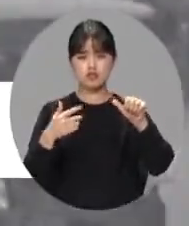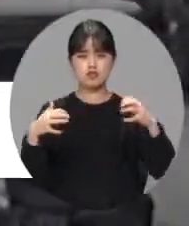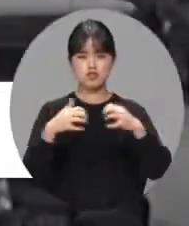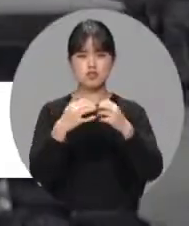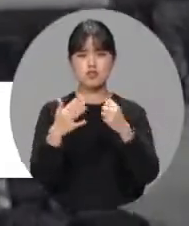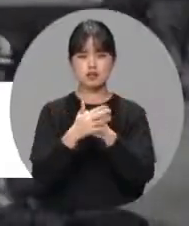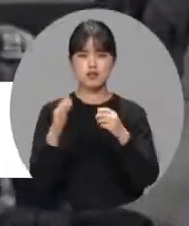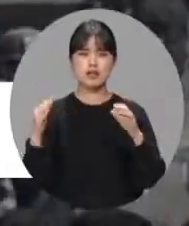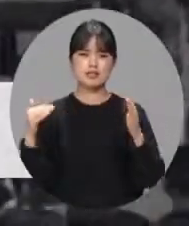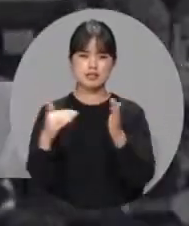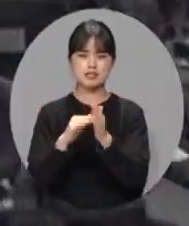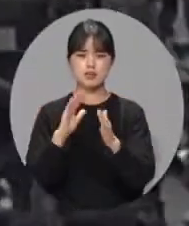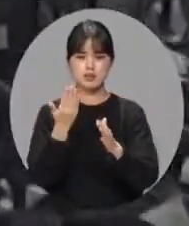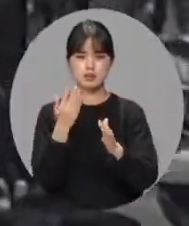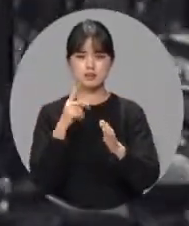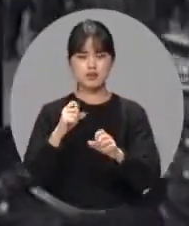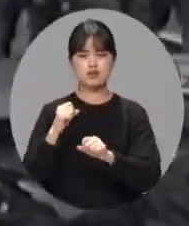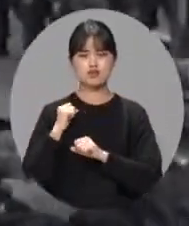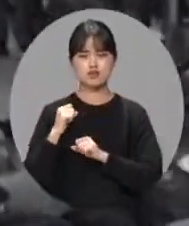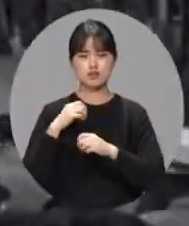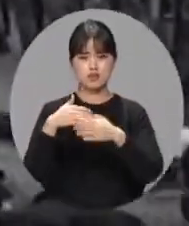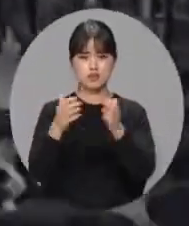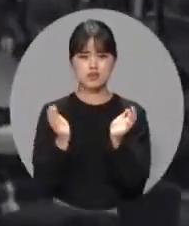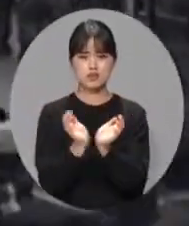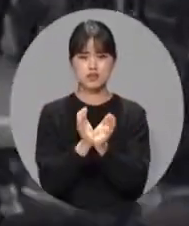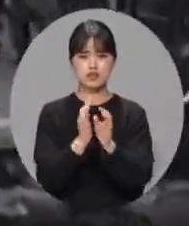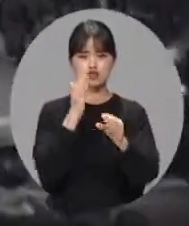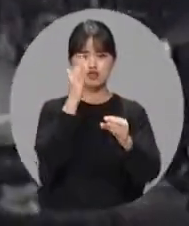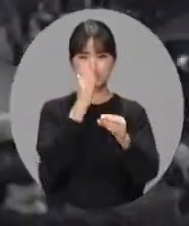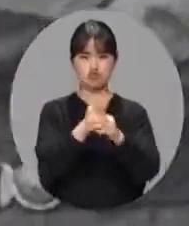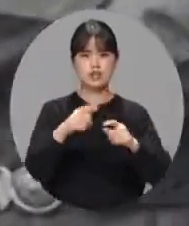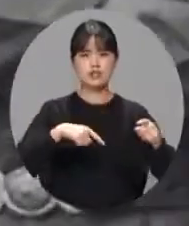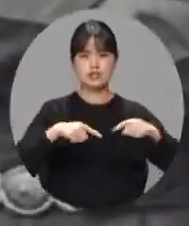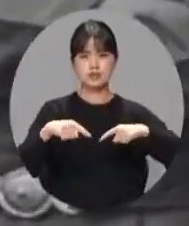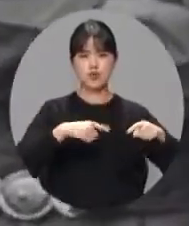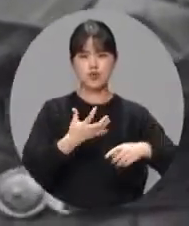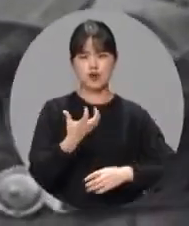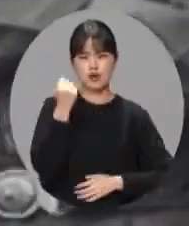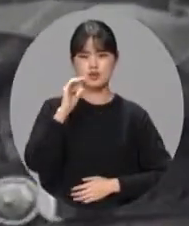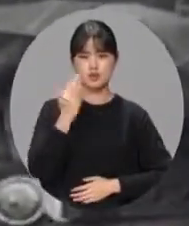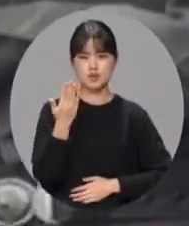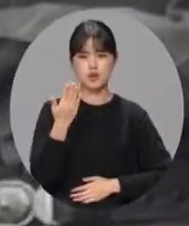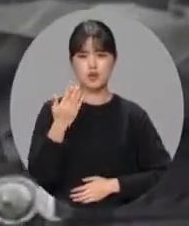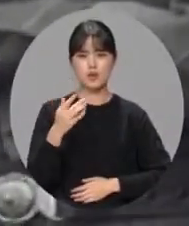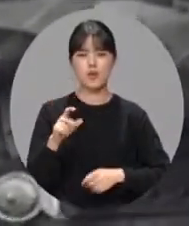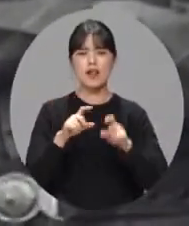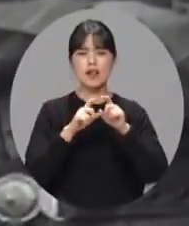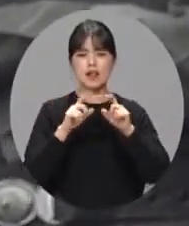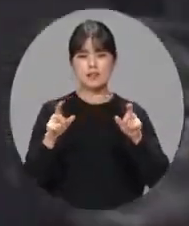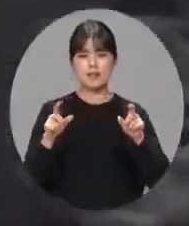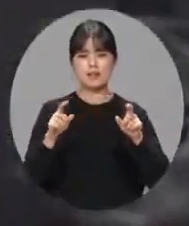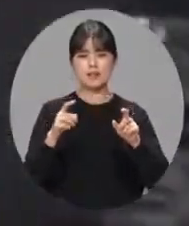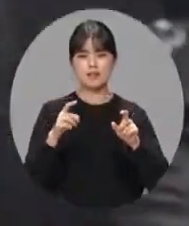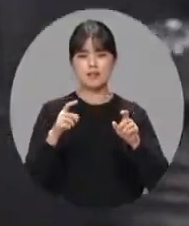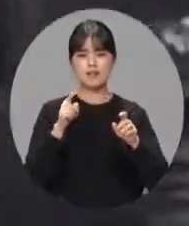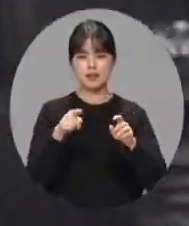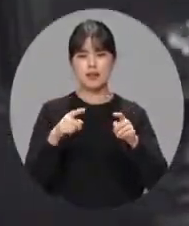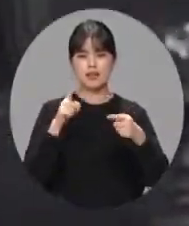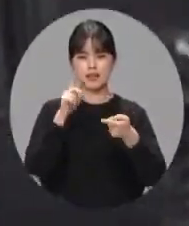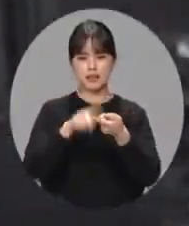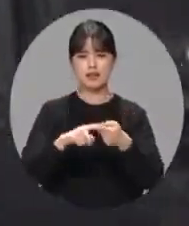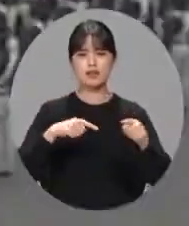이후 군사정권은 철저히 중앙집권적인 관치를 유지했고 이러한 일방통행식의 통치체제는